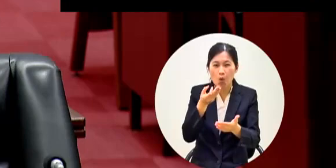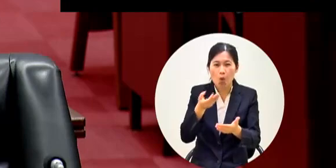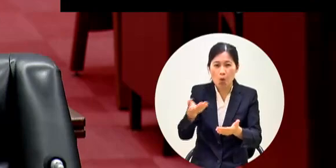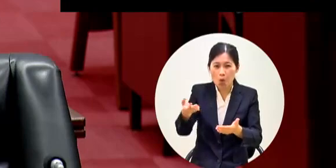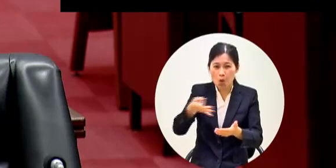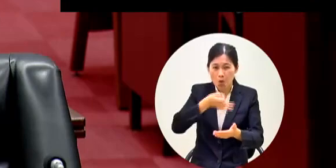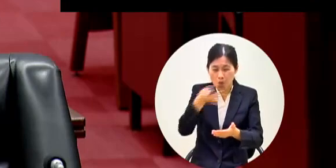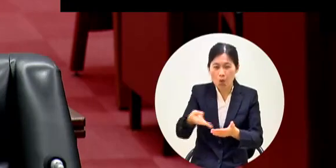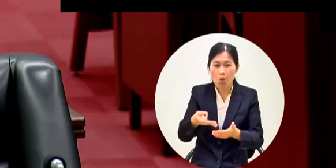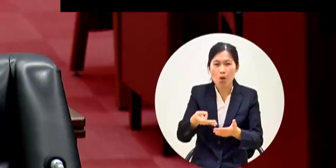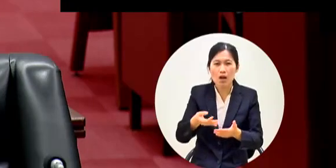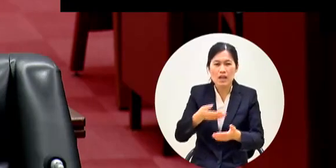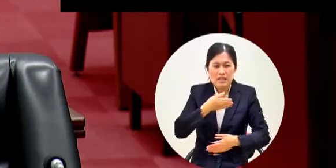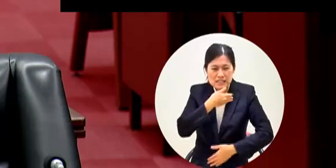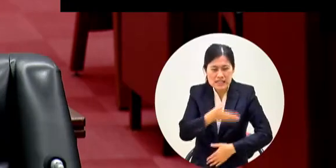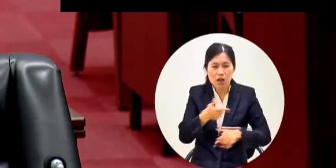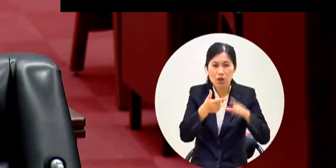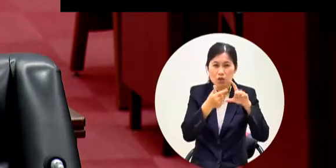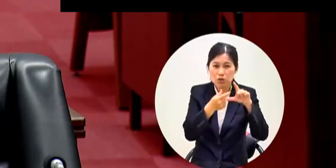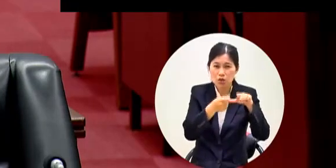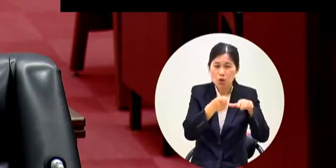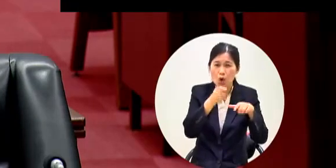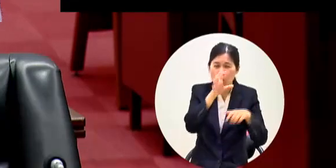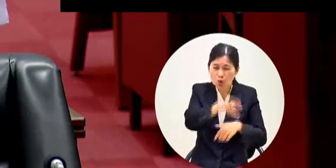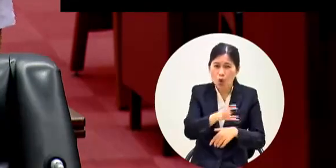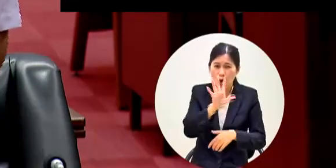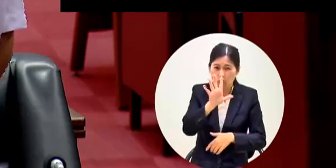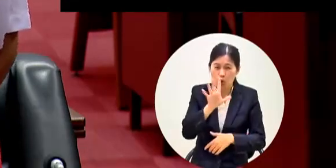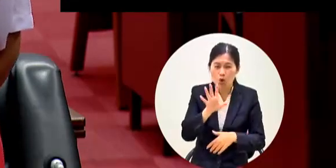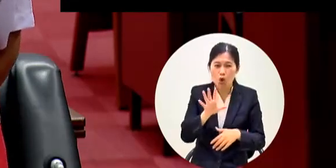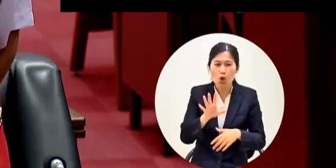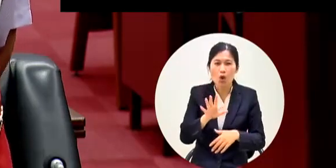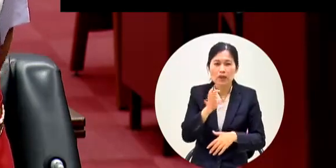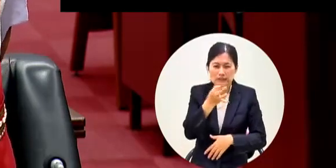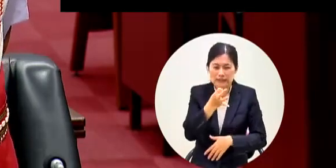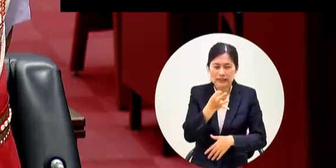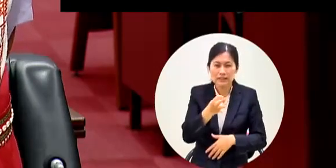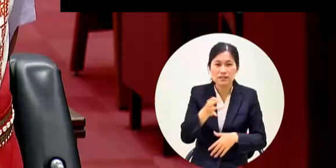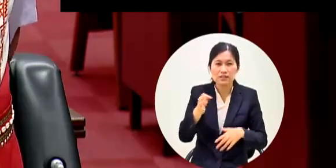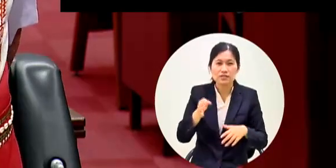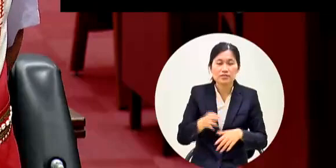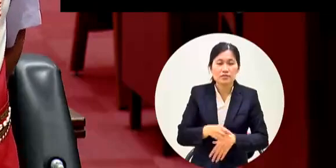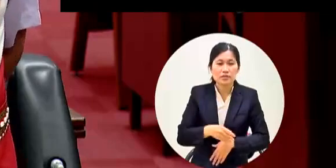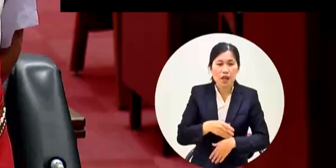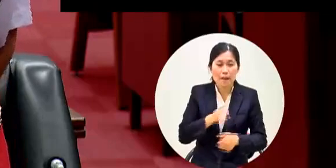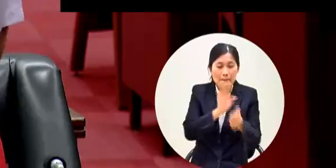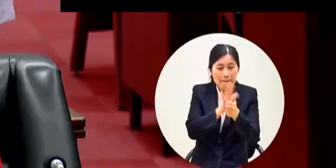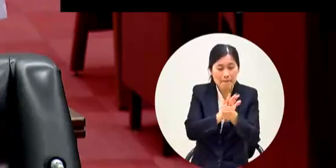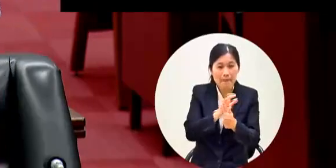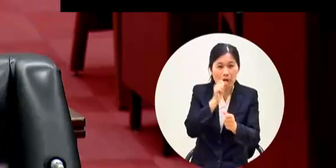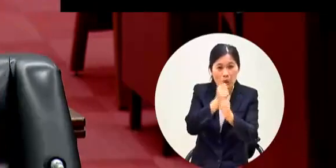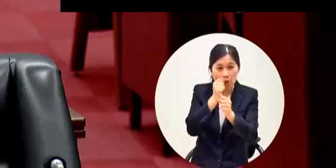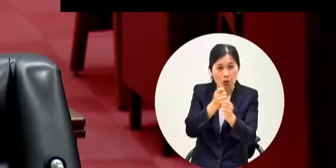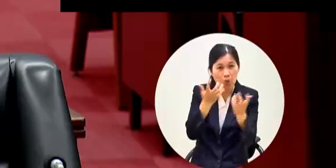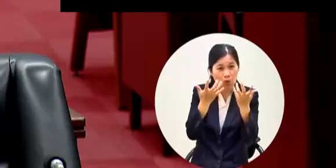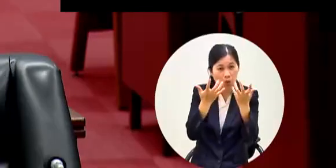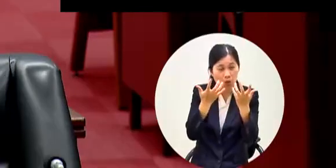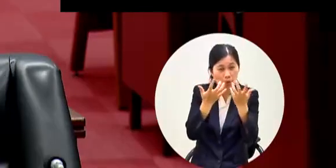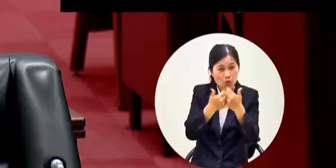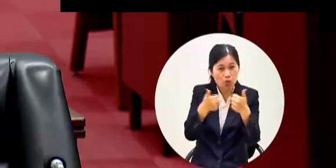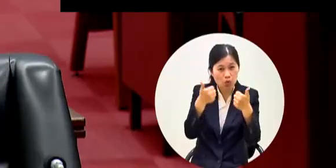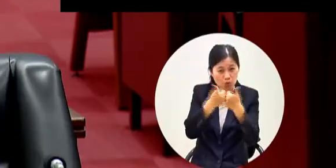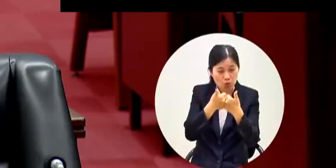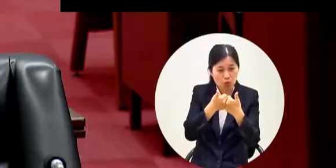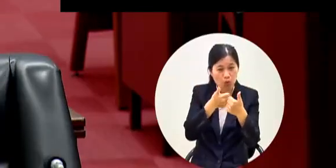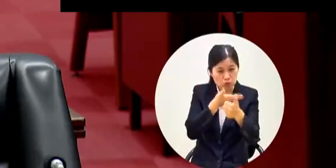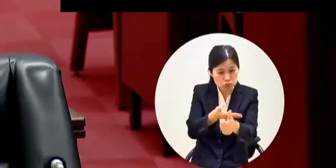公所。希望把这样的一个产权，从民国50几年，公所从来没有收他们任何的租